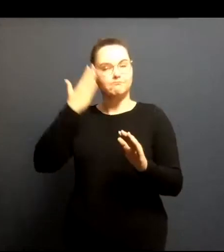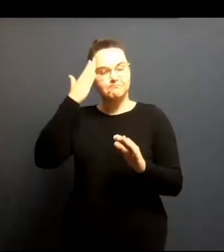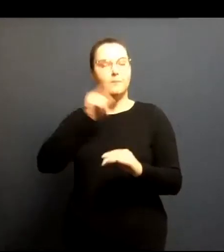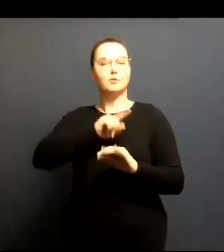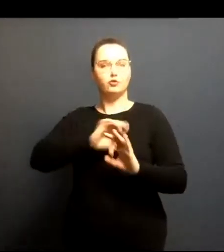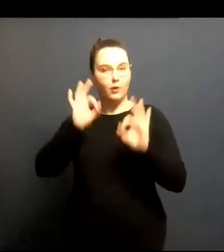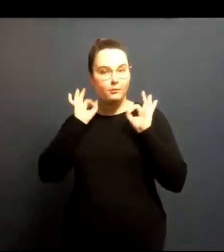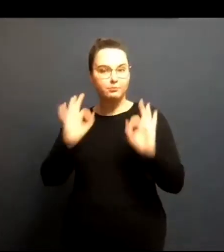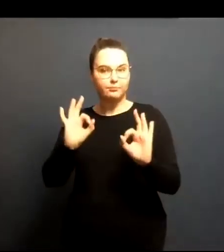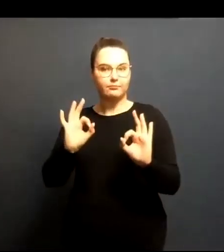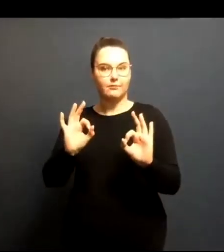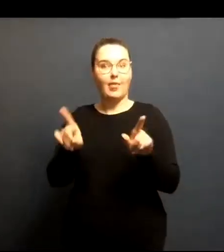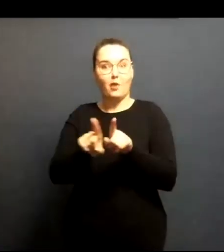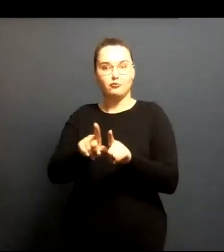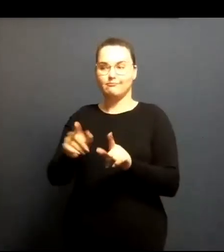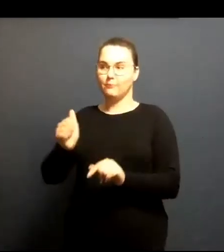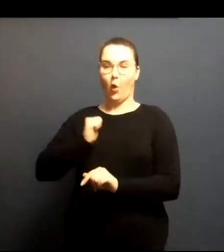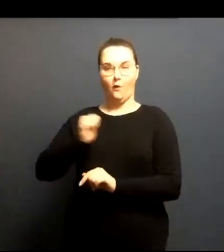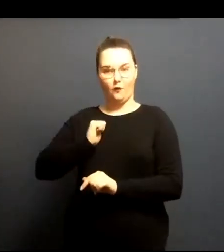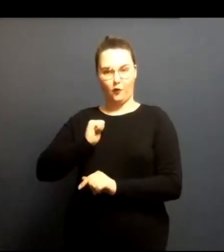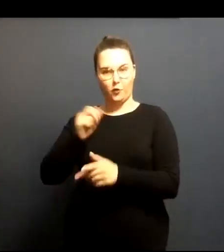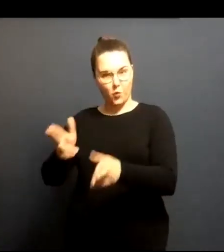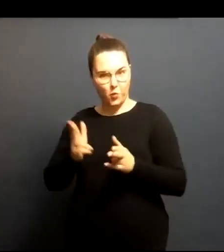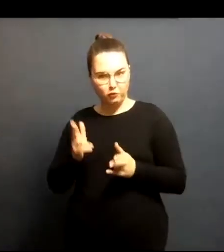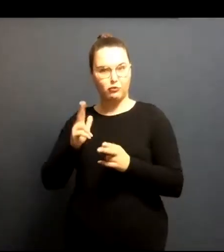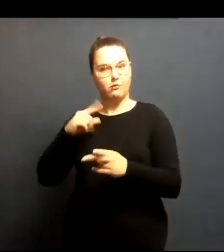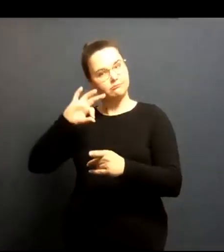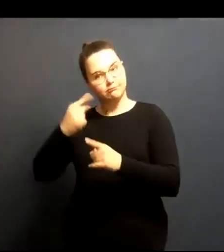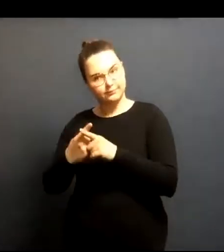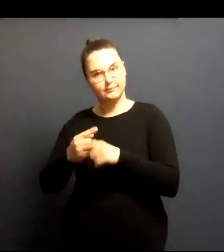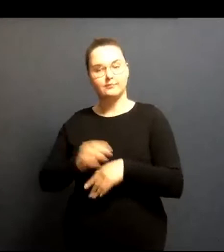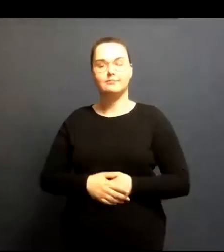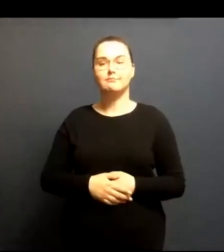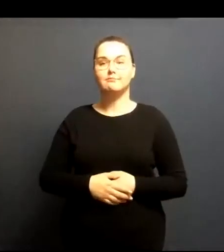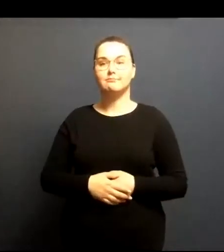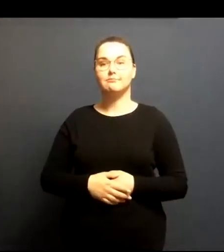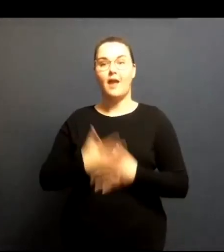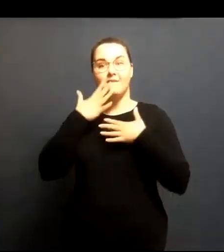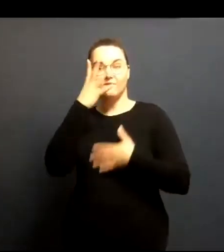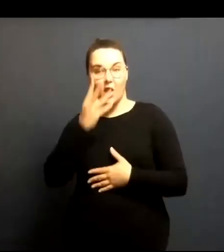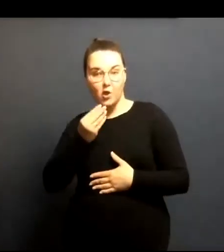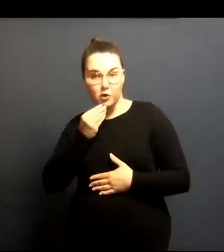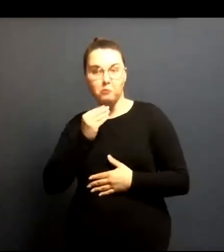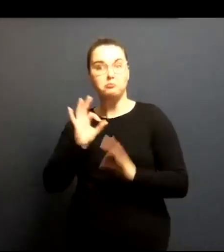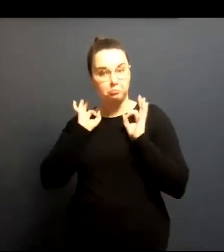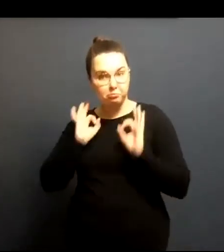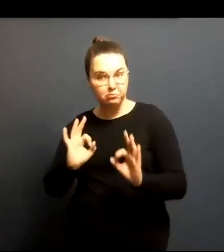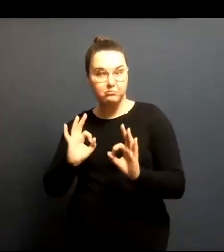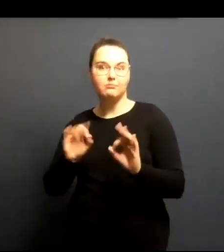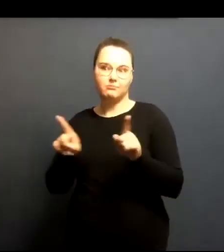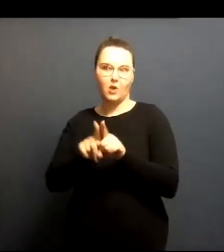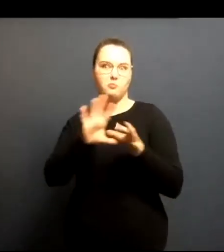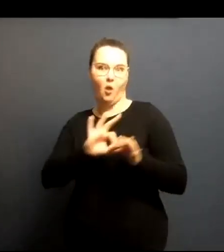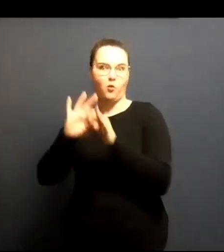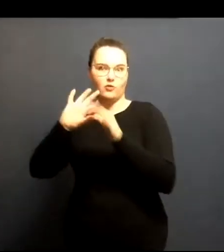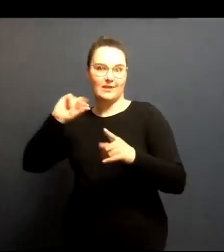81-latek. Trzeba dbać o wygląd. To wiąże się też z seksualnością. 57-latek. No i